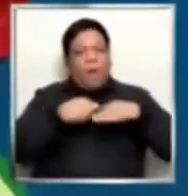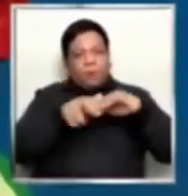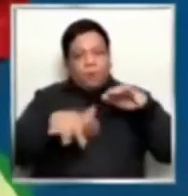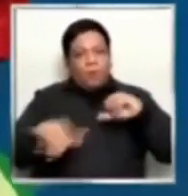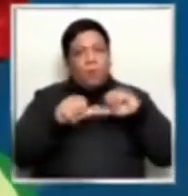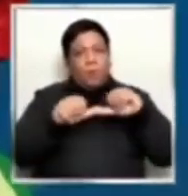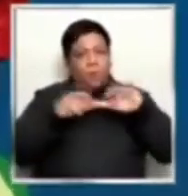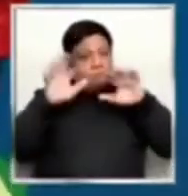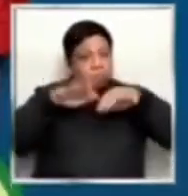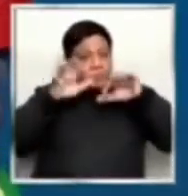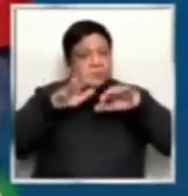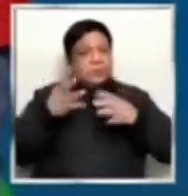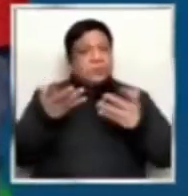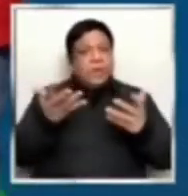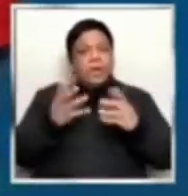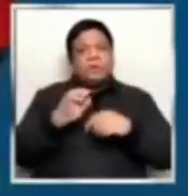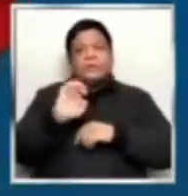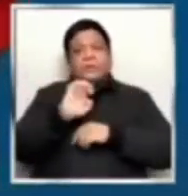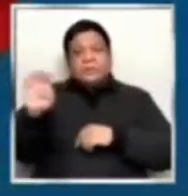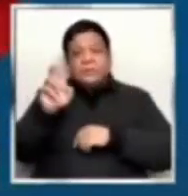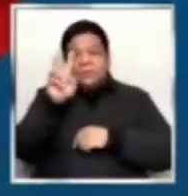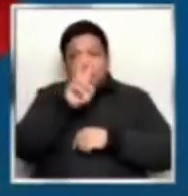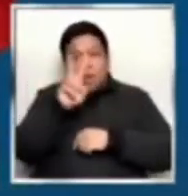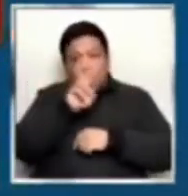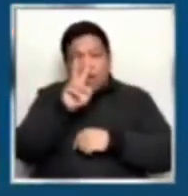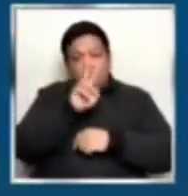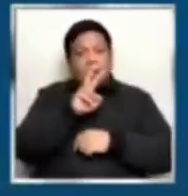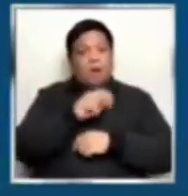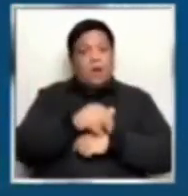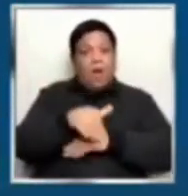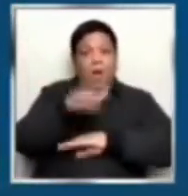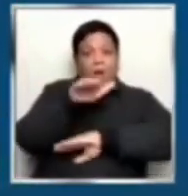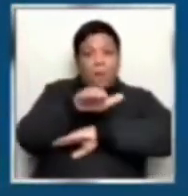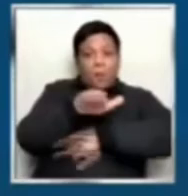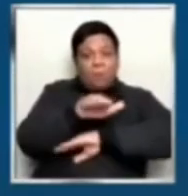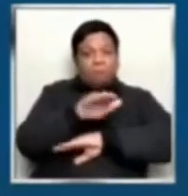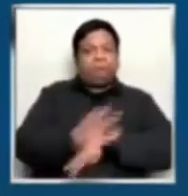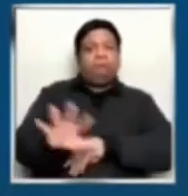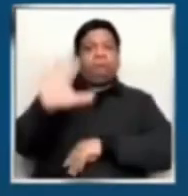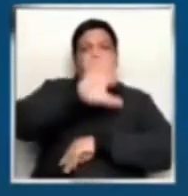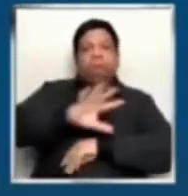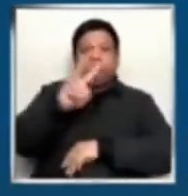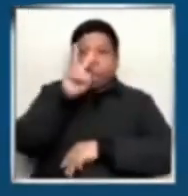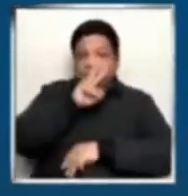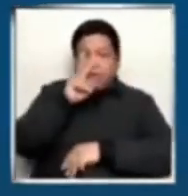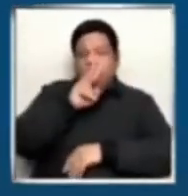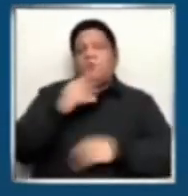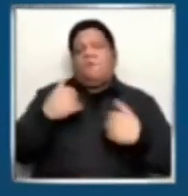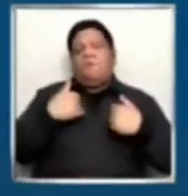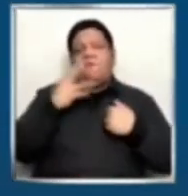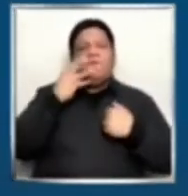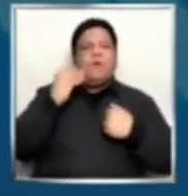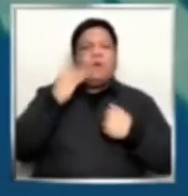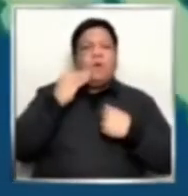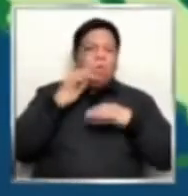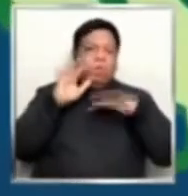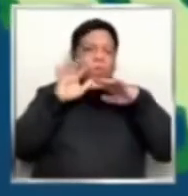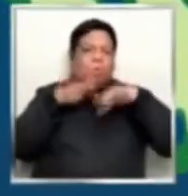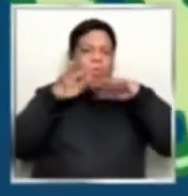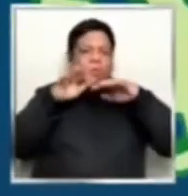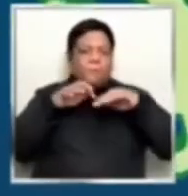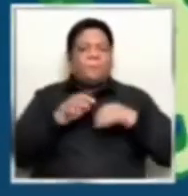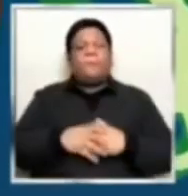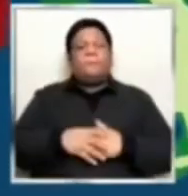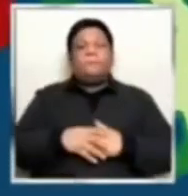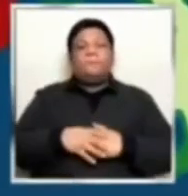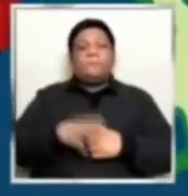May Eastern Visayas bukas, habang sa hapon, buong Visayas na po ang makakaranas ng mga hanggang katamtamang pag-ulan. Sa Mindanao, buong